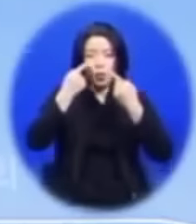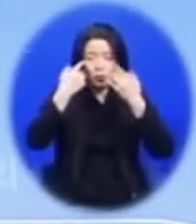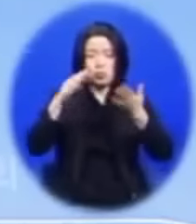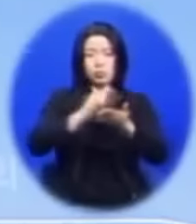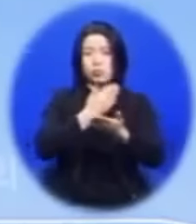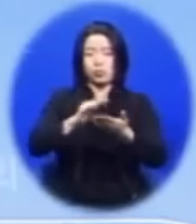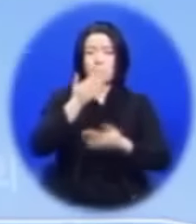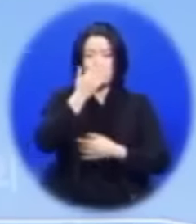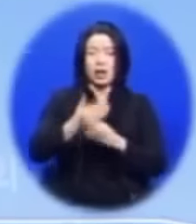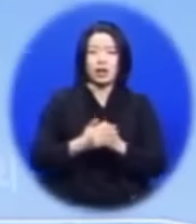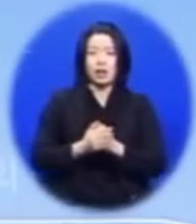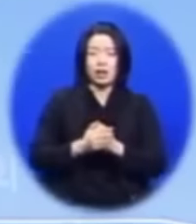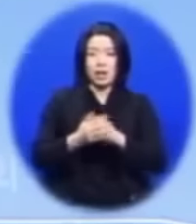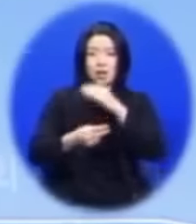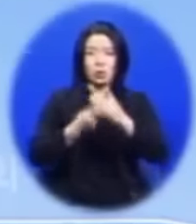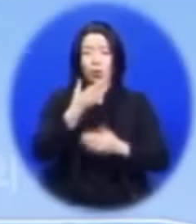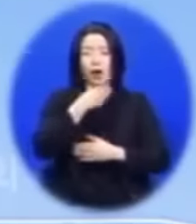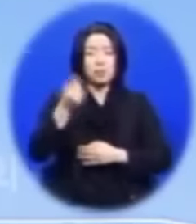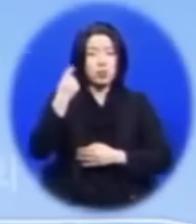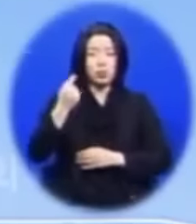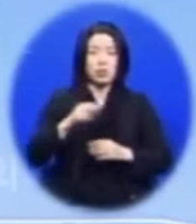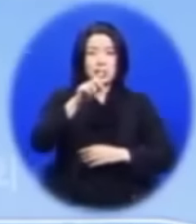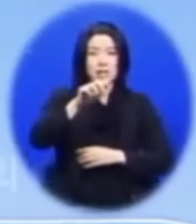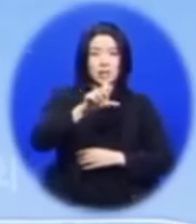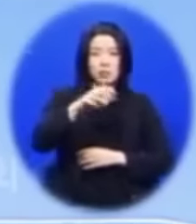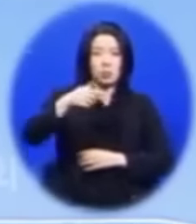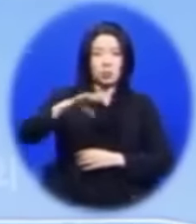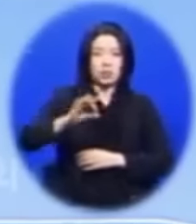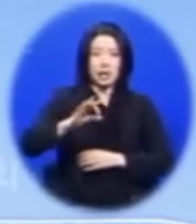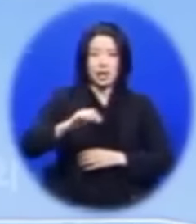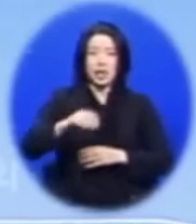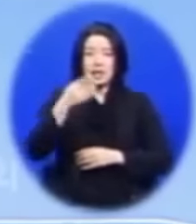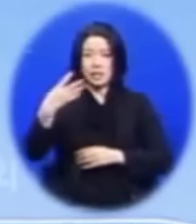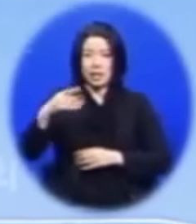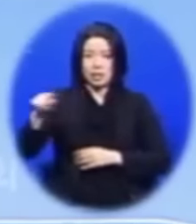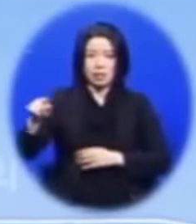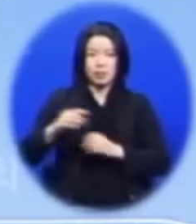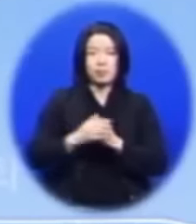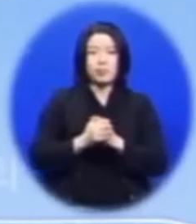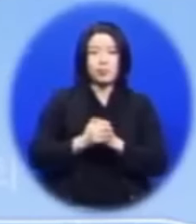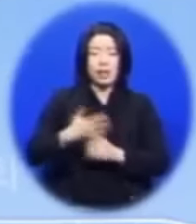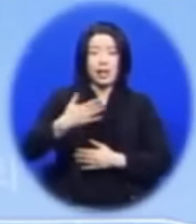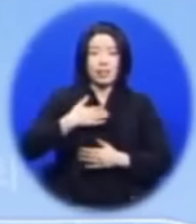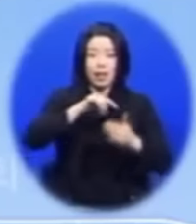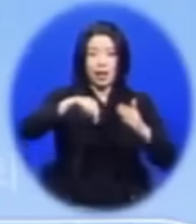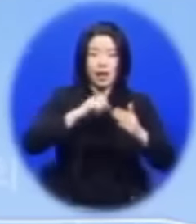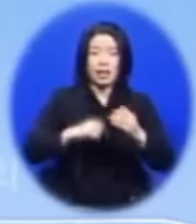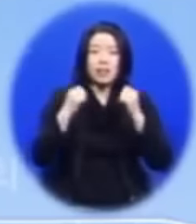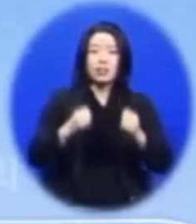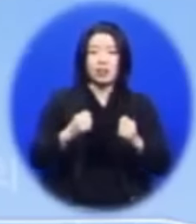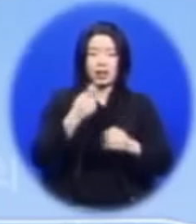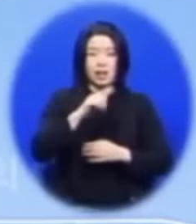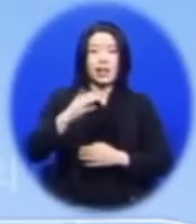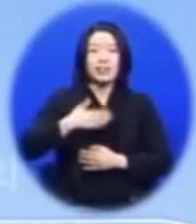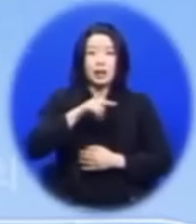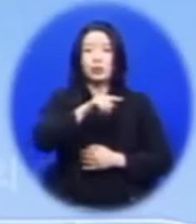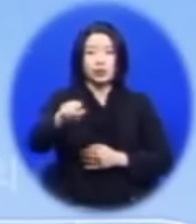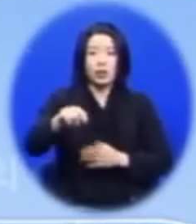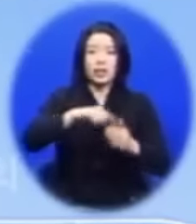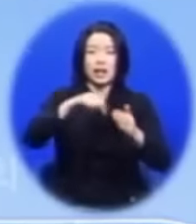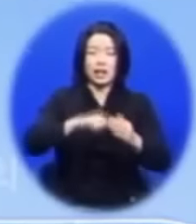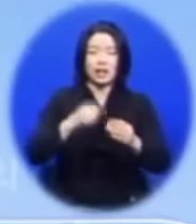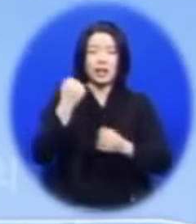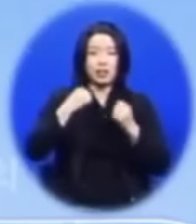됩니다 요한복음 15장 4절부터 6절 잘 아는 말씀이죠 내 안에 거하라 나도 너희 안에 거하리라